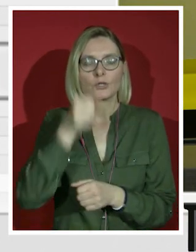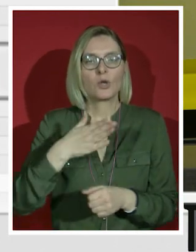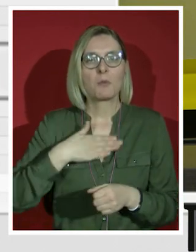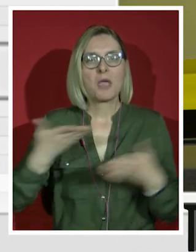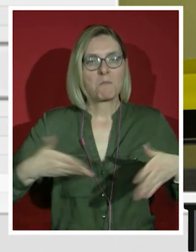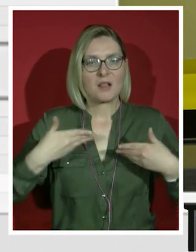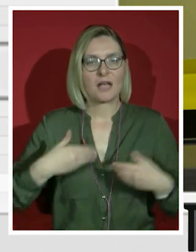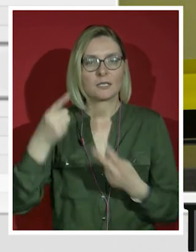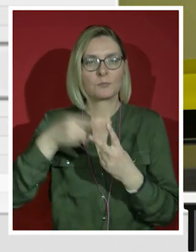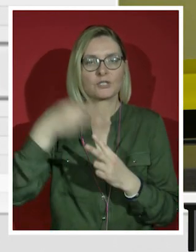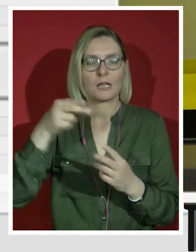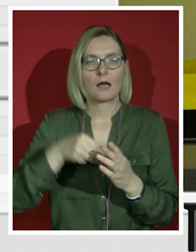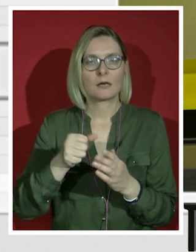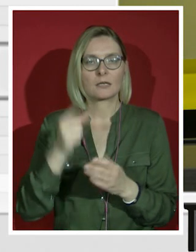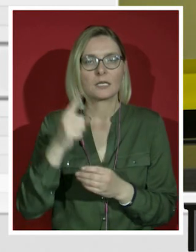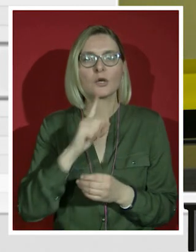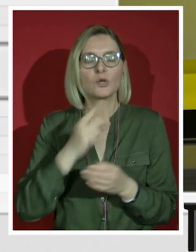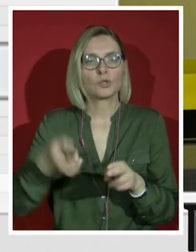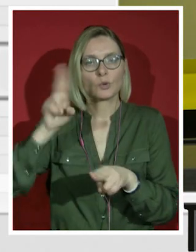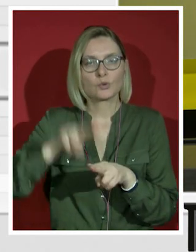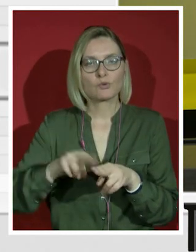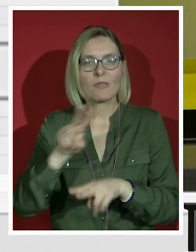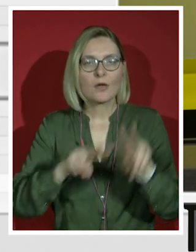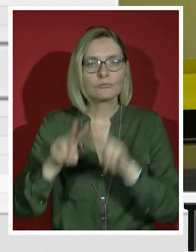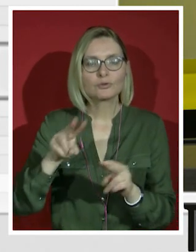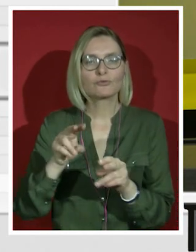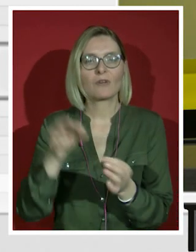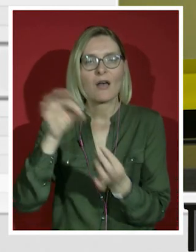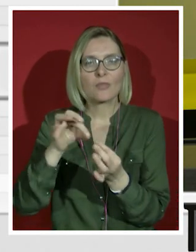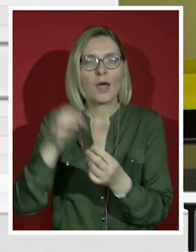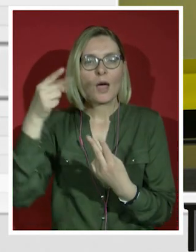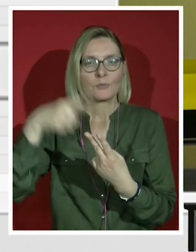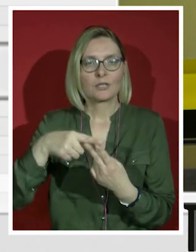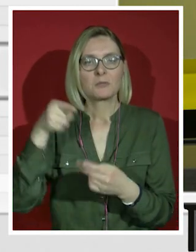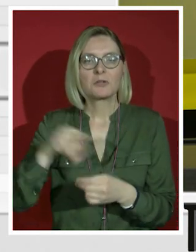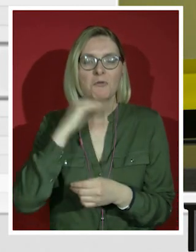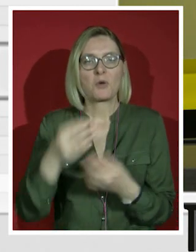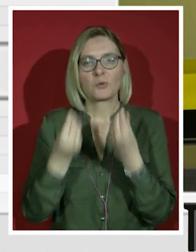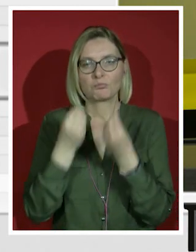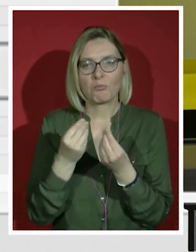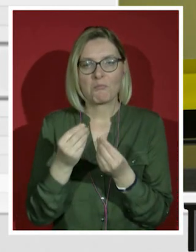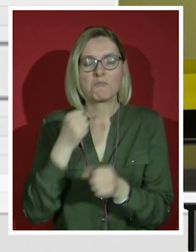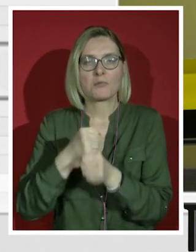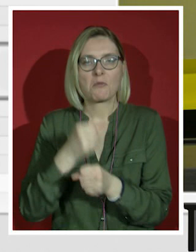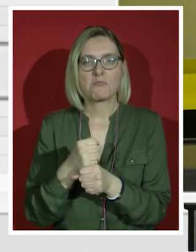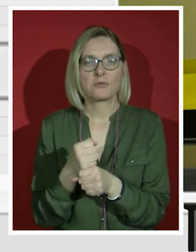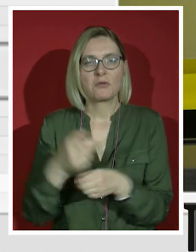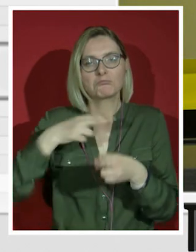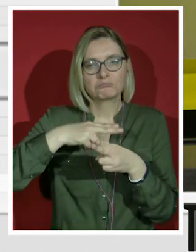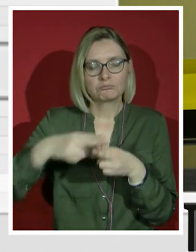пчелари кои се одлучуваат на таков чекор, бидејќи пчеларството е благородна дејност, пчеларството е педантна